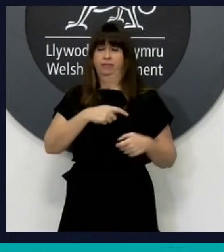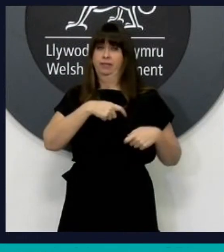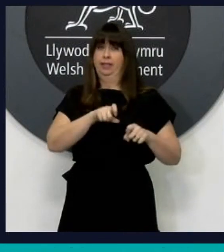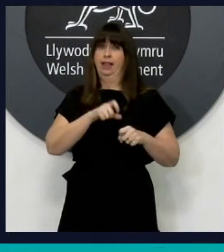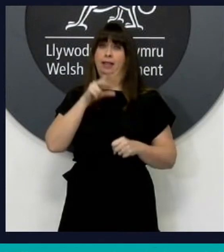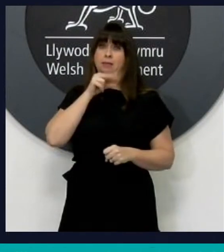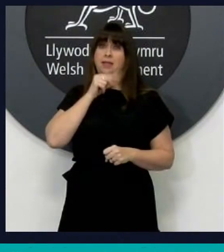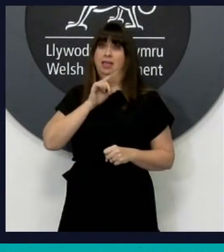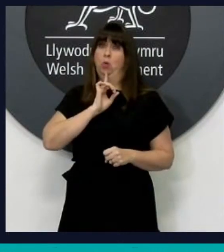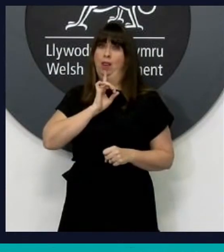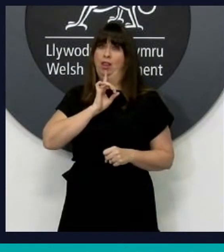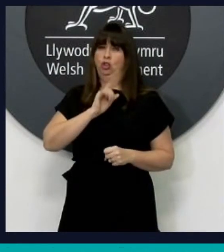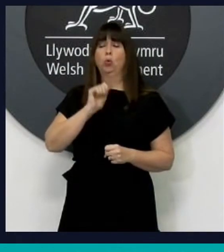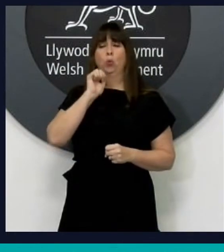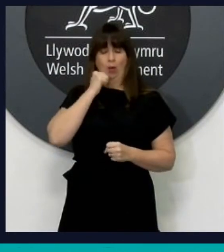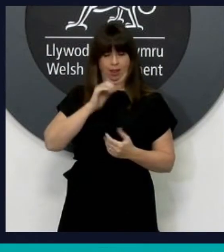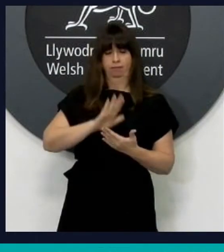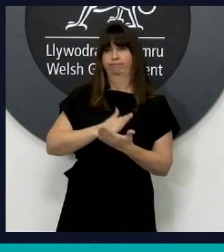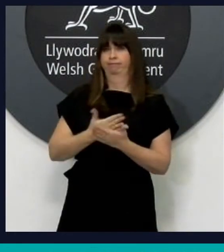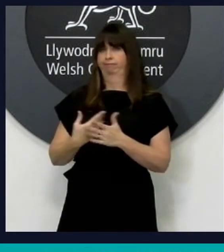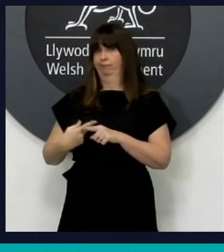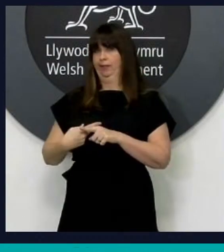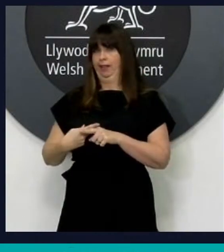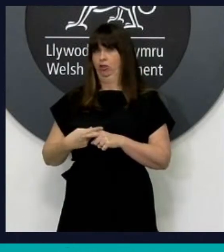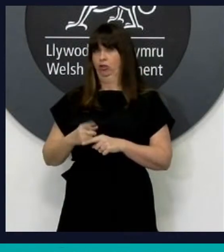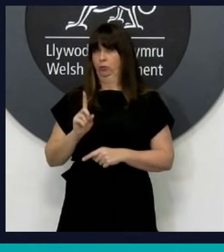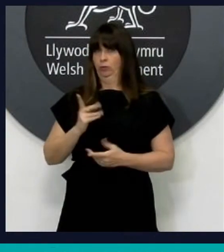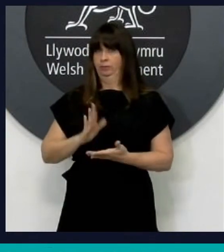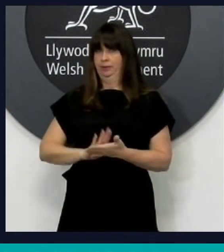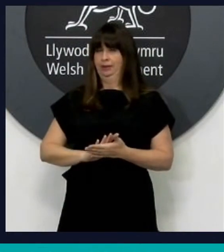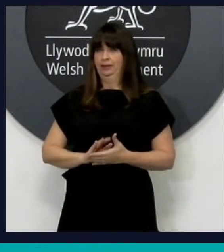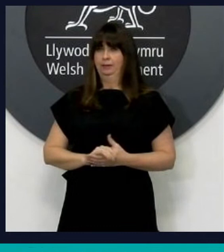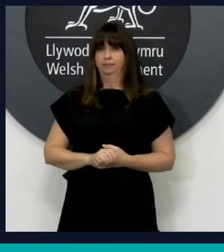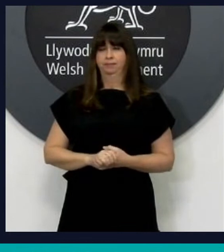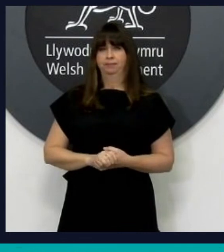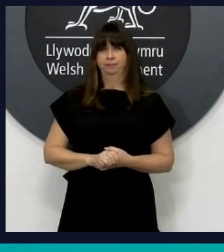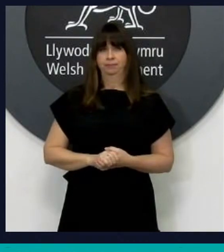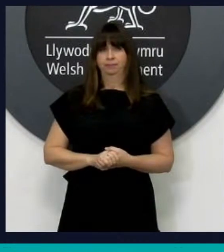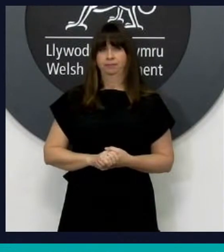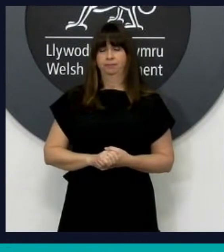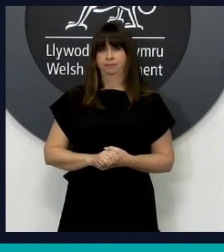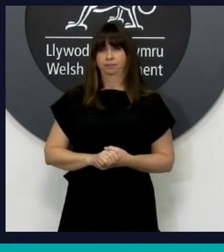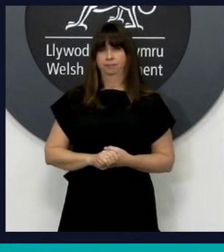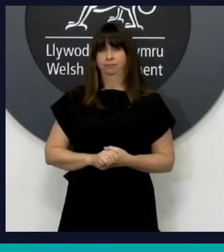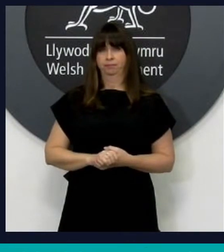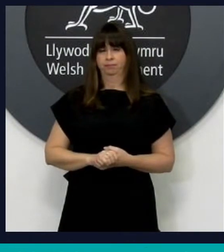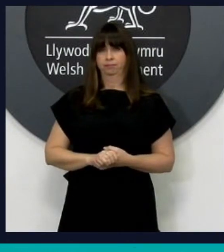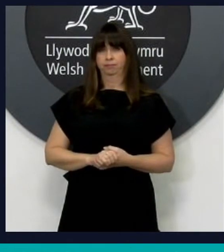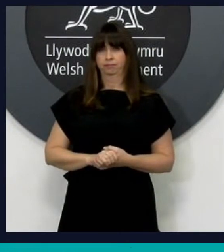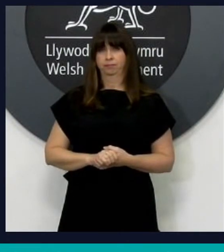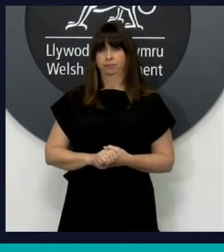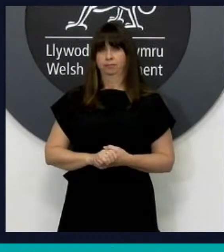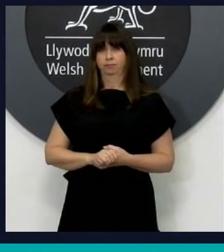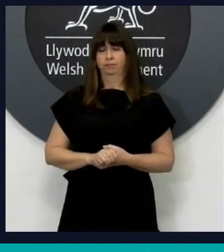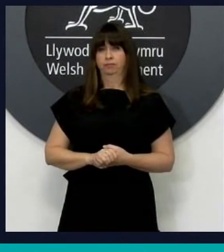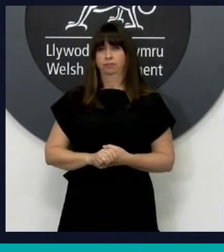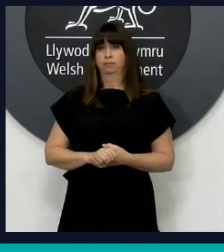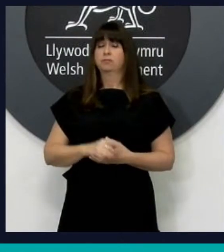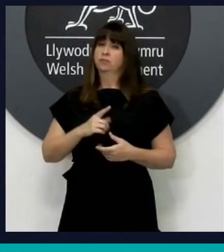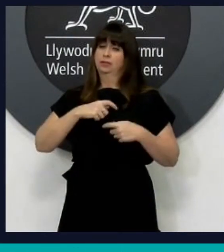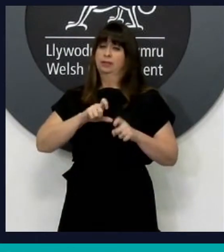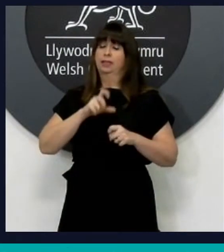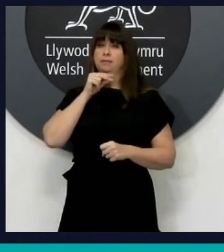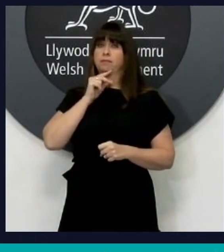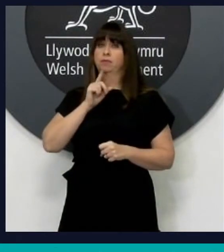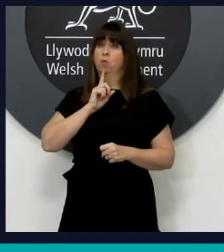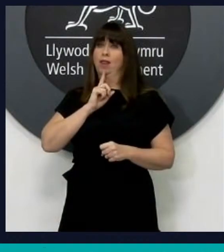mynd I ehangu'n rhaglen Brechlyn yn unol â chyngor diweddaraf y cydbwyllgor ar imuneiddio a brechu.